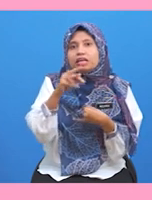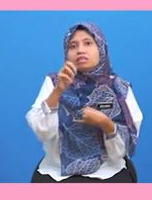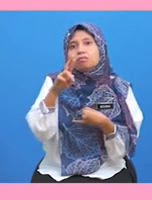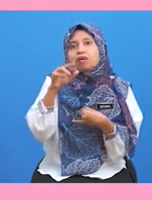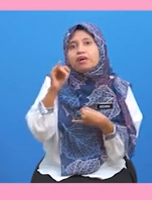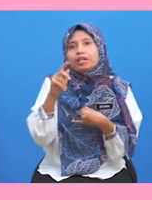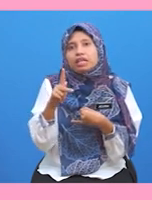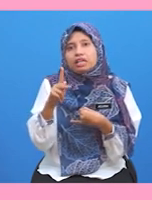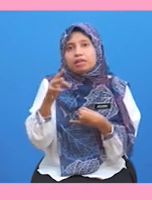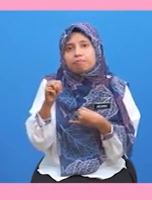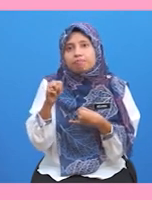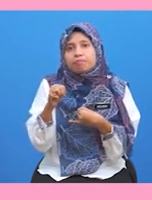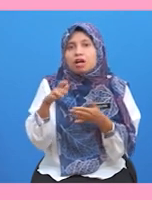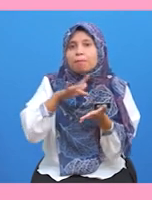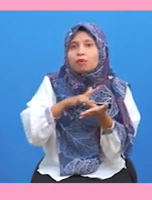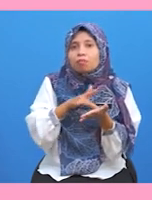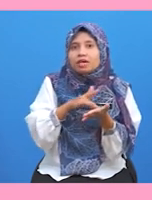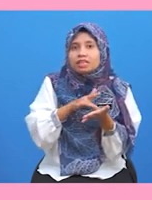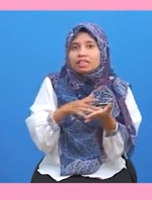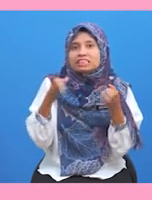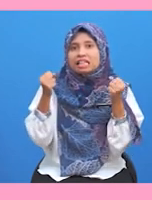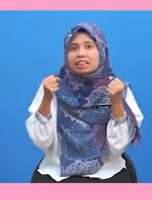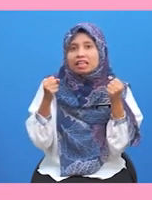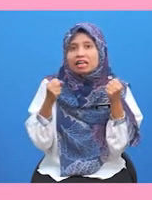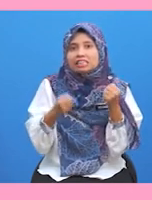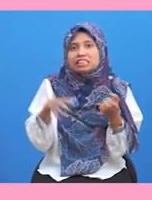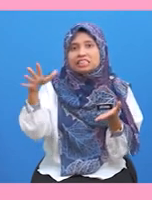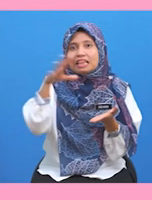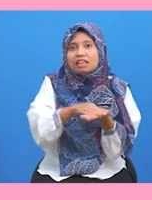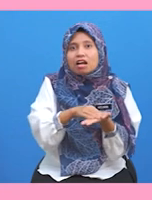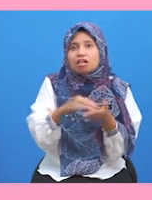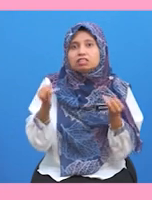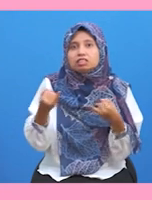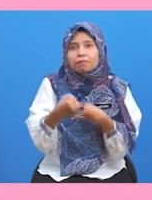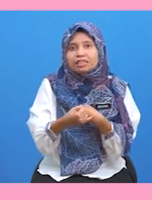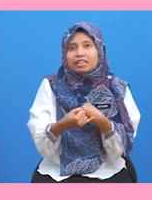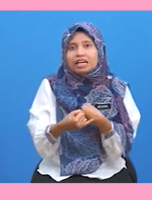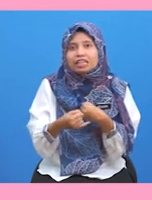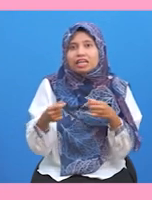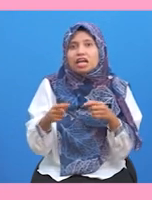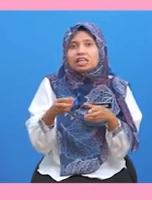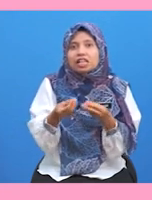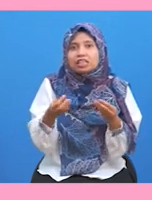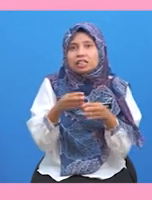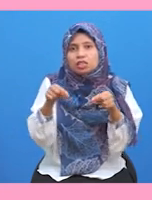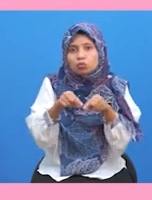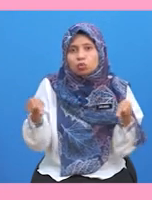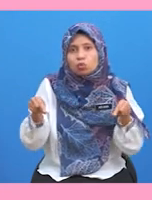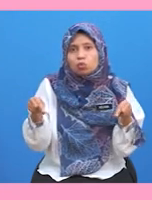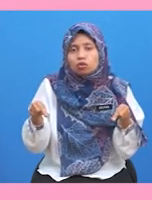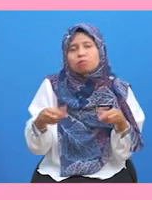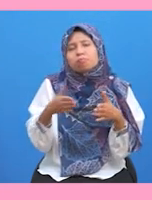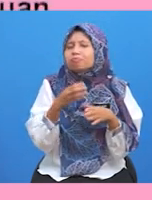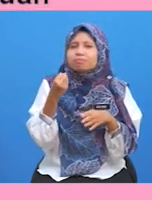Kesihatan, Pencetakan, Jabatan Tanah dan Ukur, Jabatan Kerja Raya, Bomba dan Perbendaharaan.